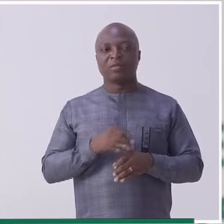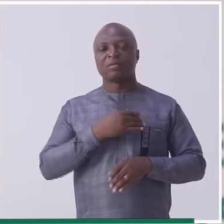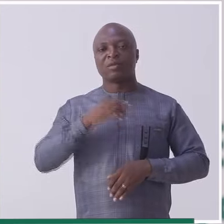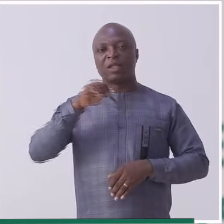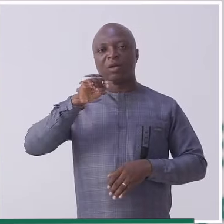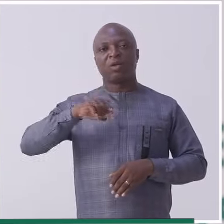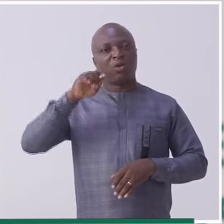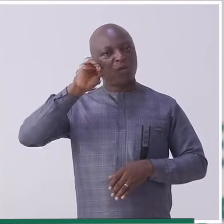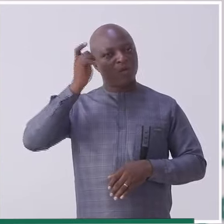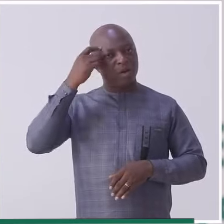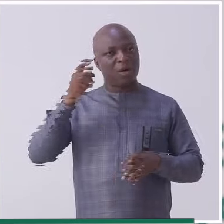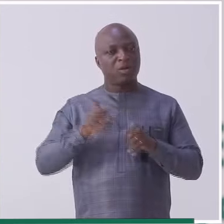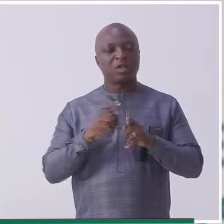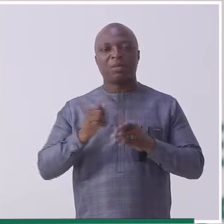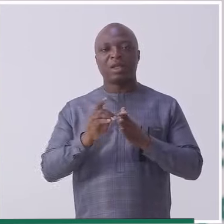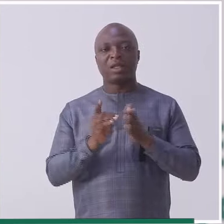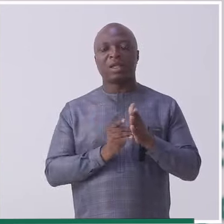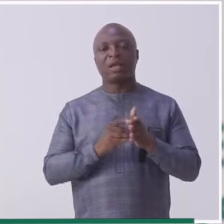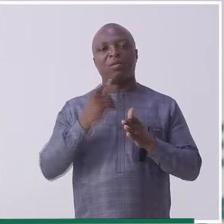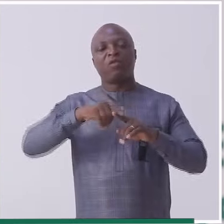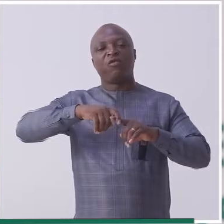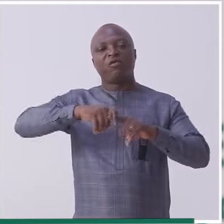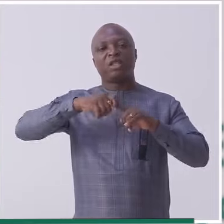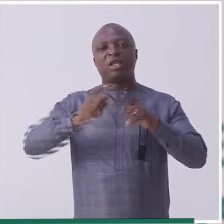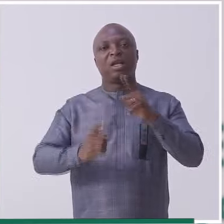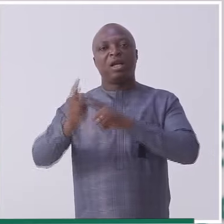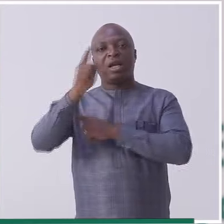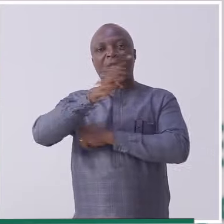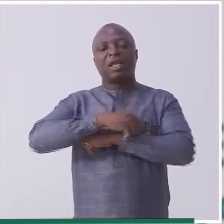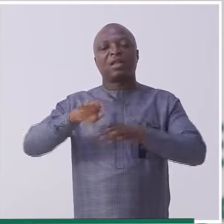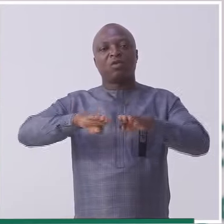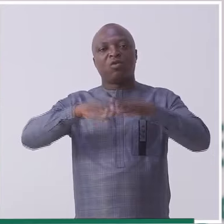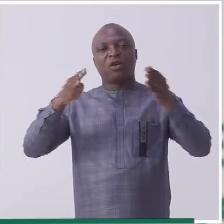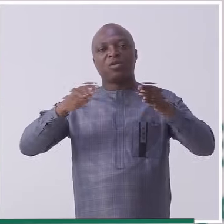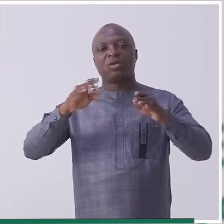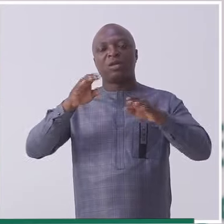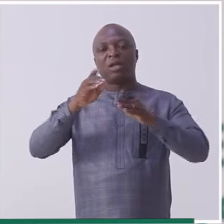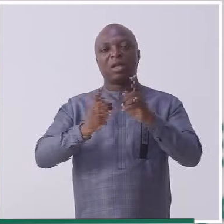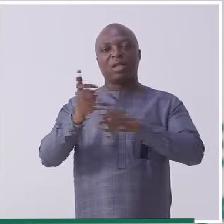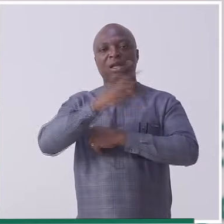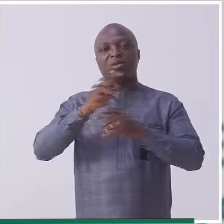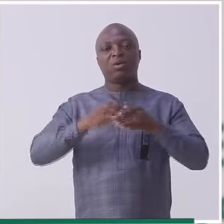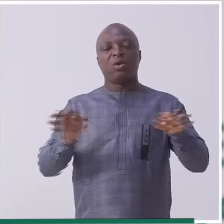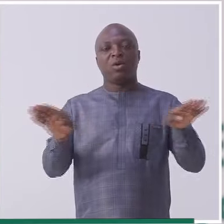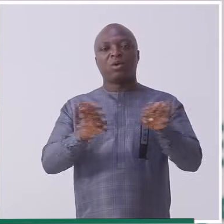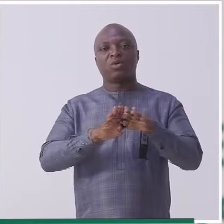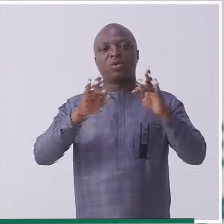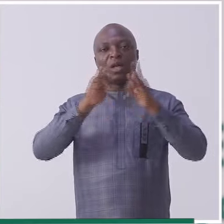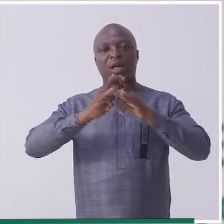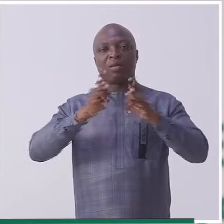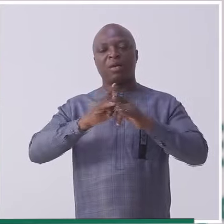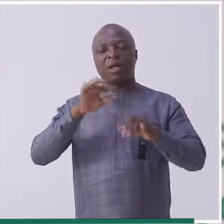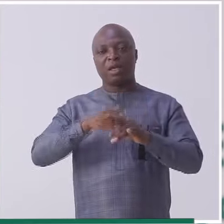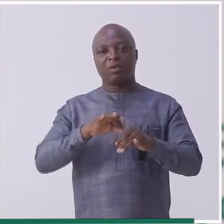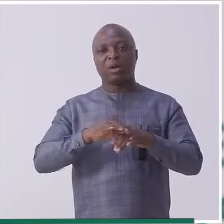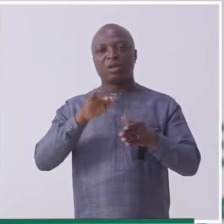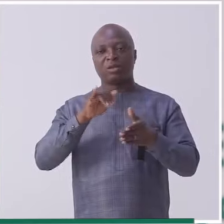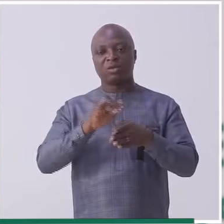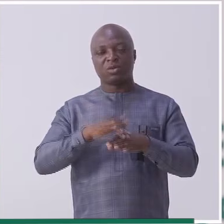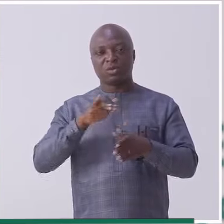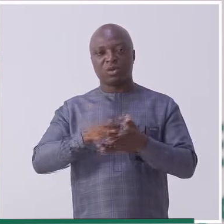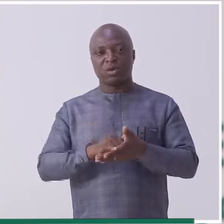le gouvernement a également pris un décret pour fixer la date d'ouverture et la date de clôture de la campagne électorale. Ceci